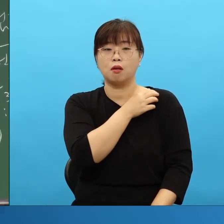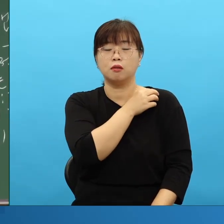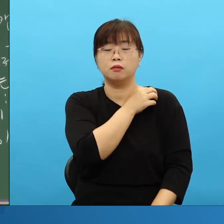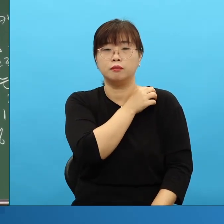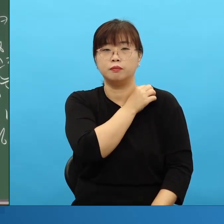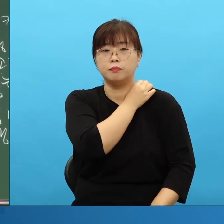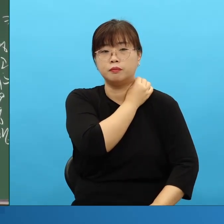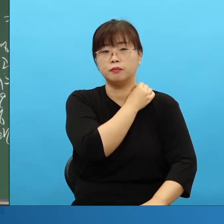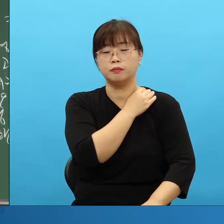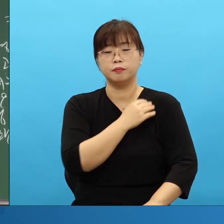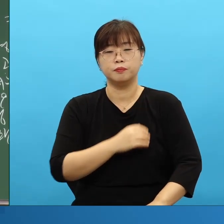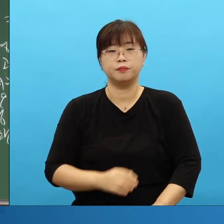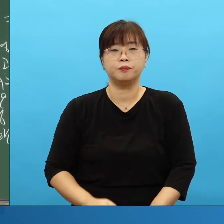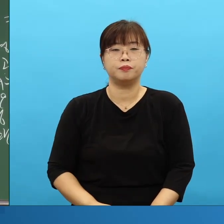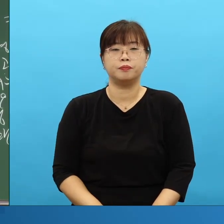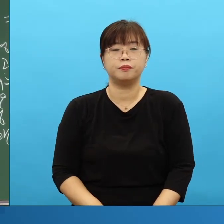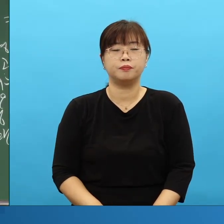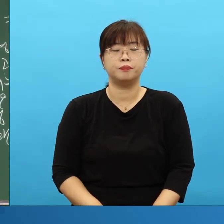이렇게 나왔는데